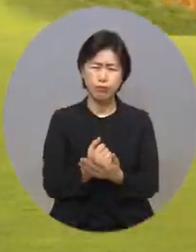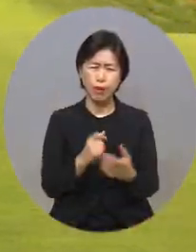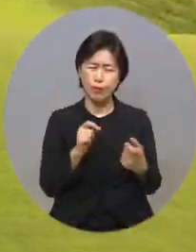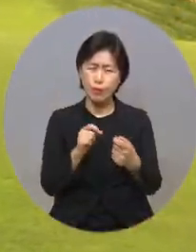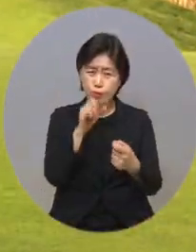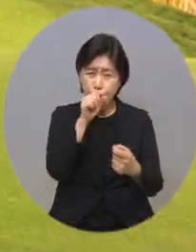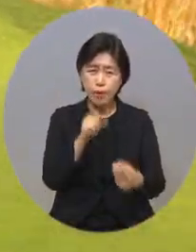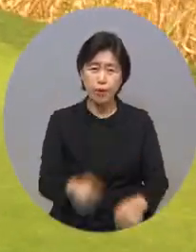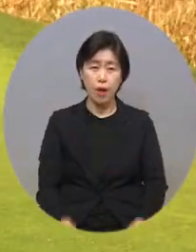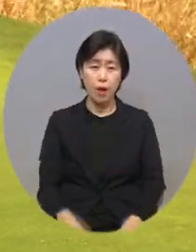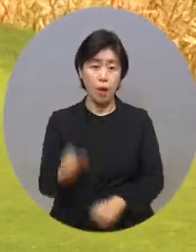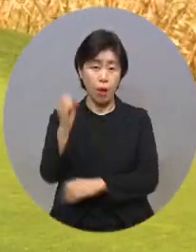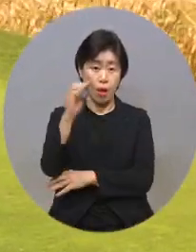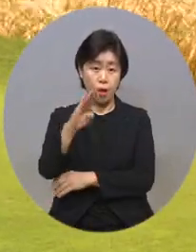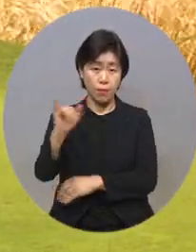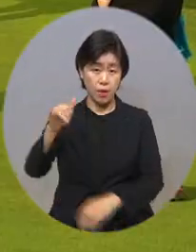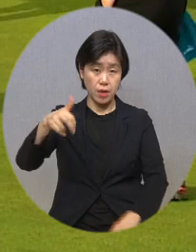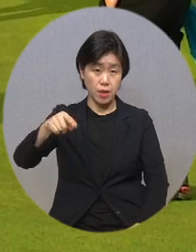비컬컵이 세게 쳐.